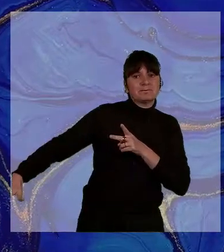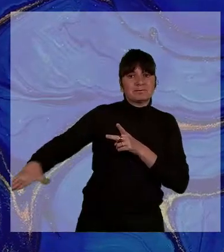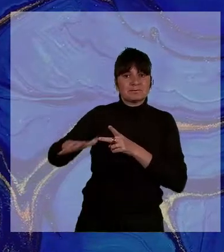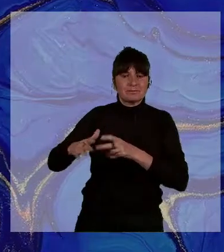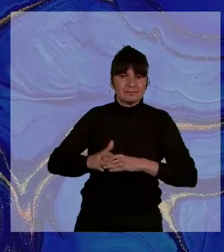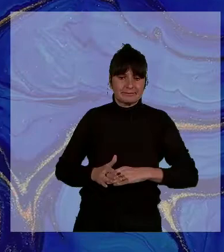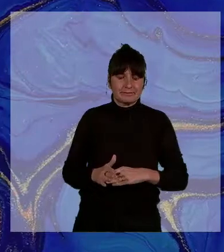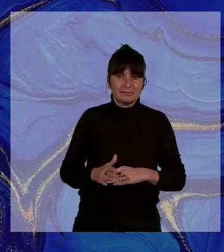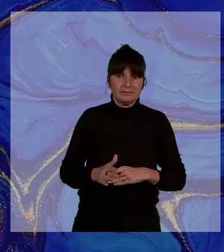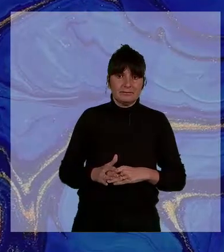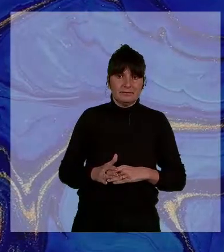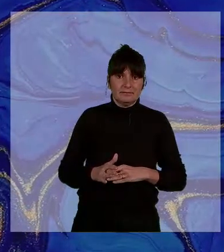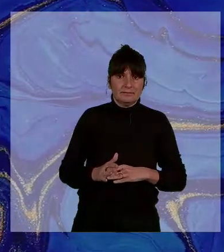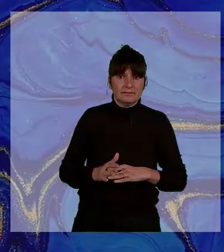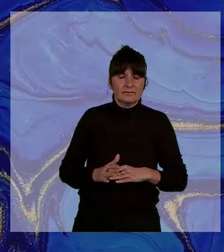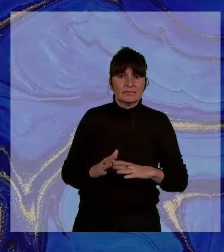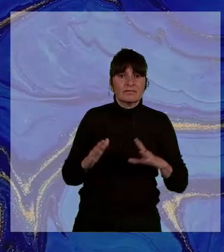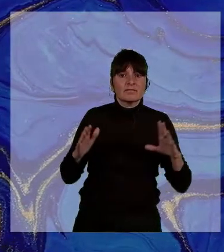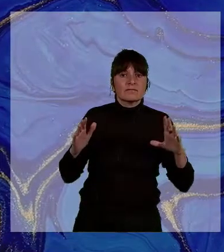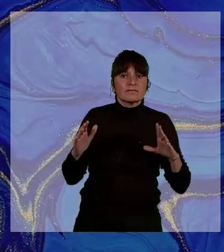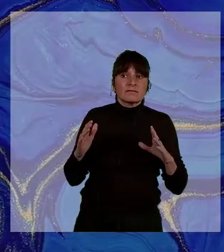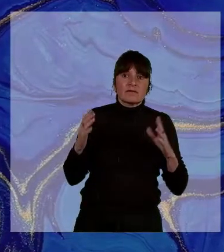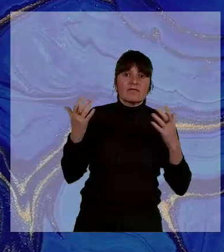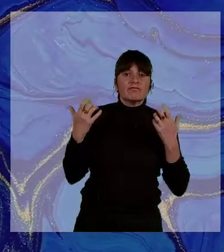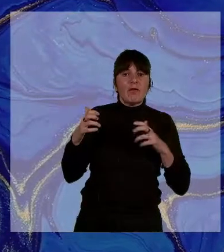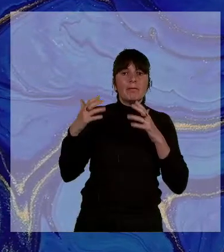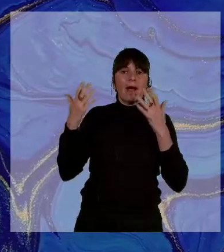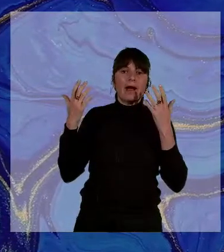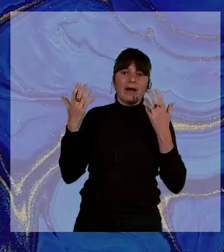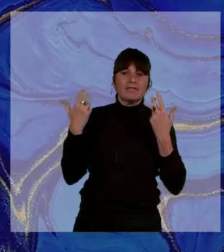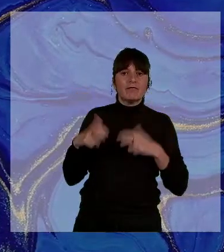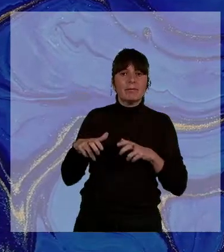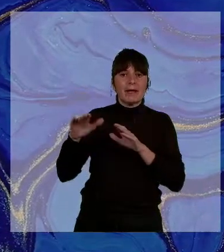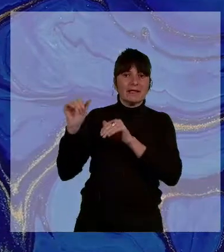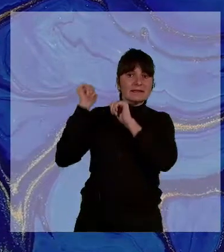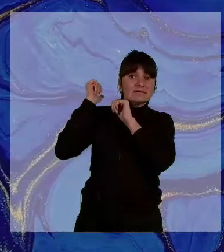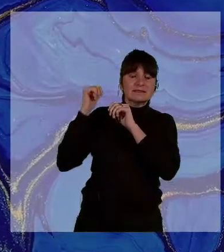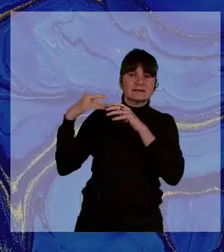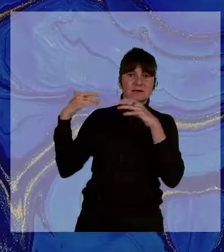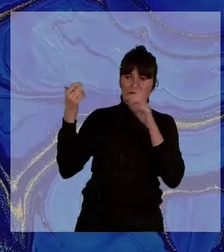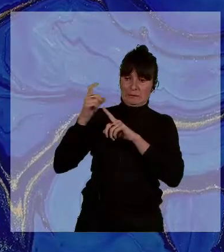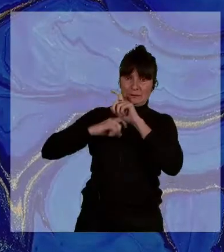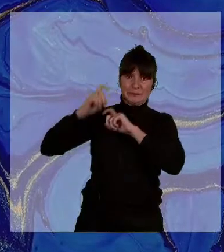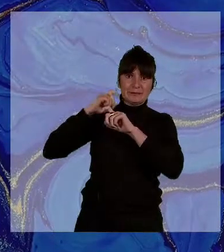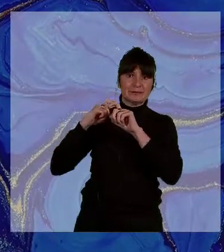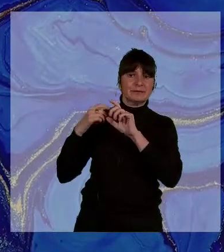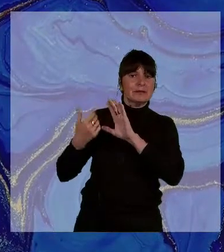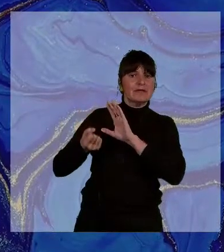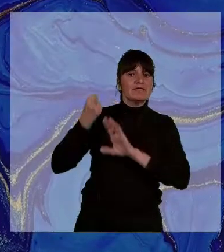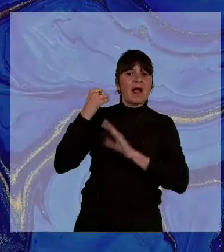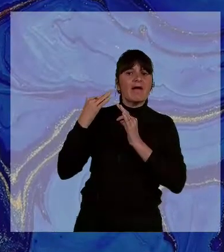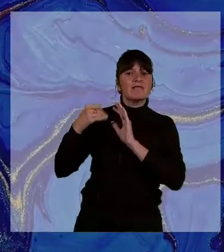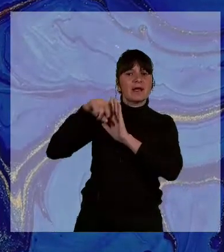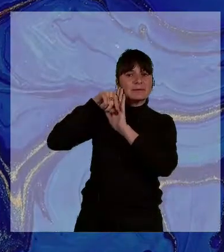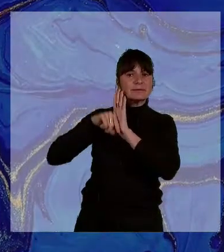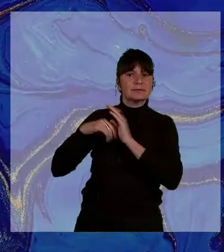avoir à reculer sur les objectifs de l'accord de Paris, nous pensons qu'une relance verte et équitable